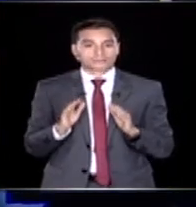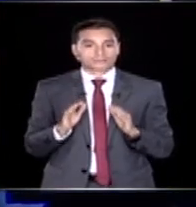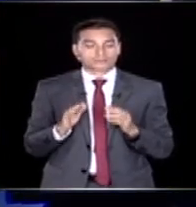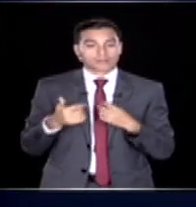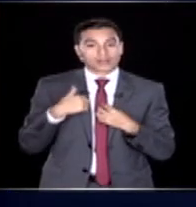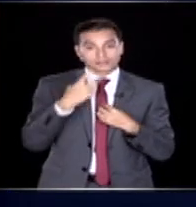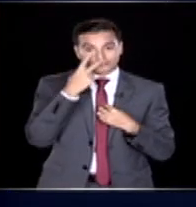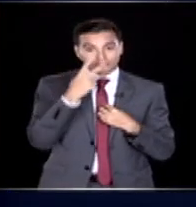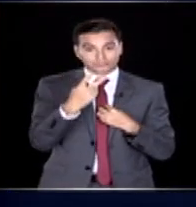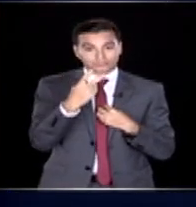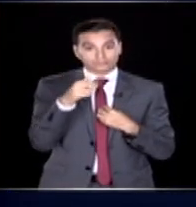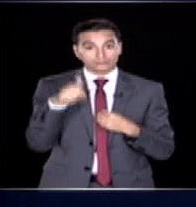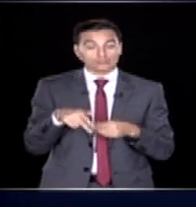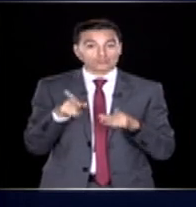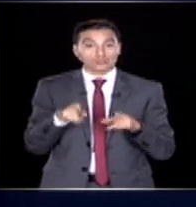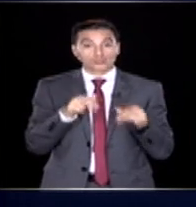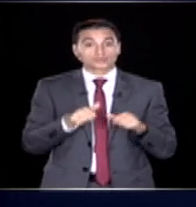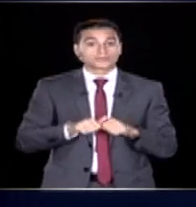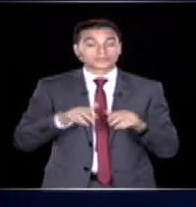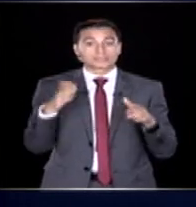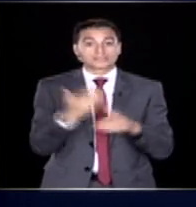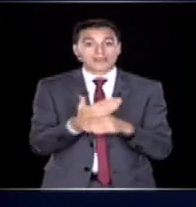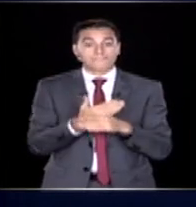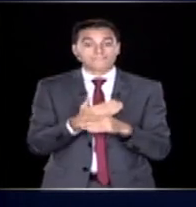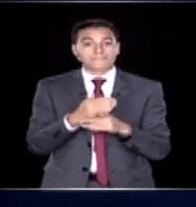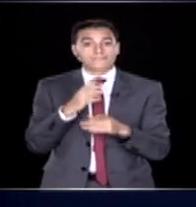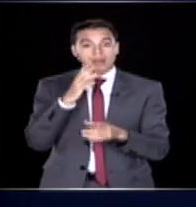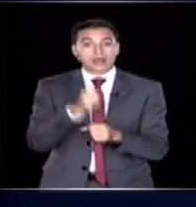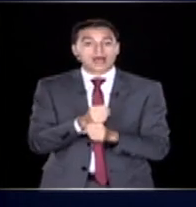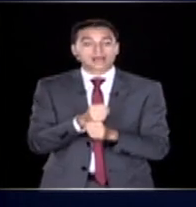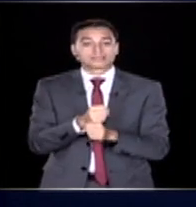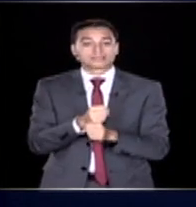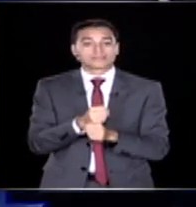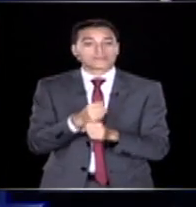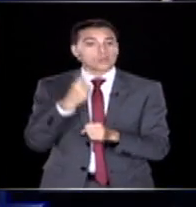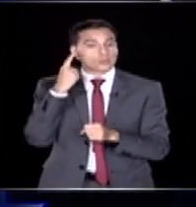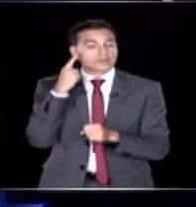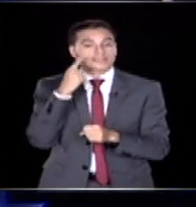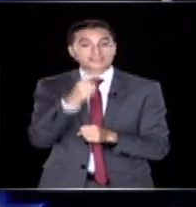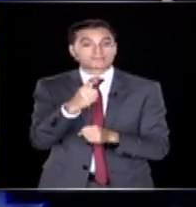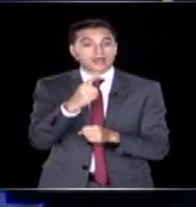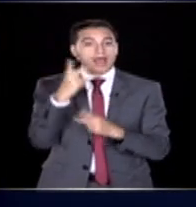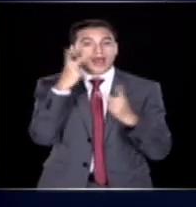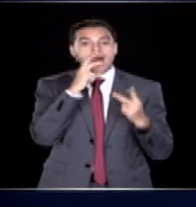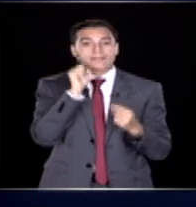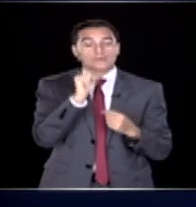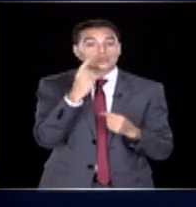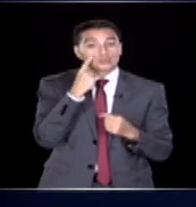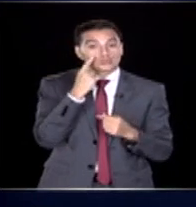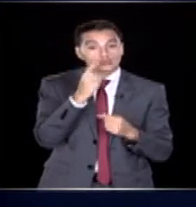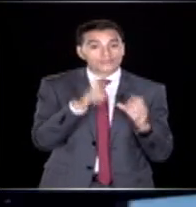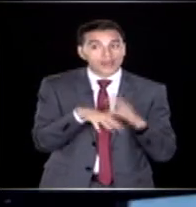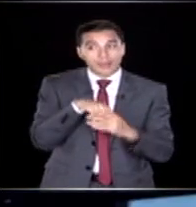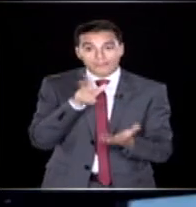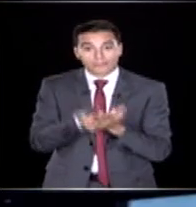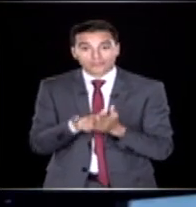انا في رأيي ان الموسم ده مخصوص علشان نسمع احلامكم. تمام. ونشوف ازاي